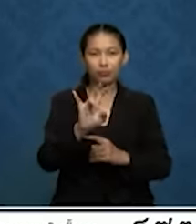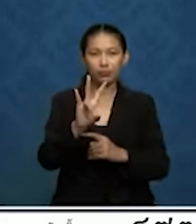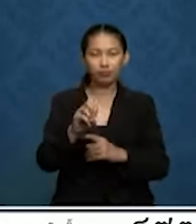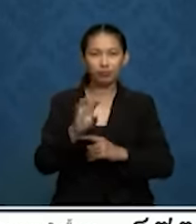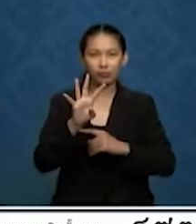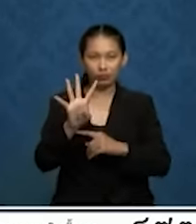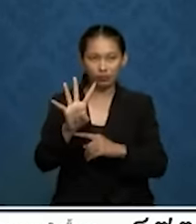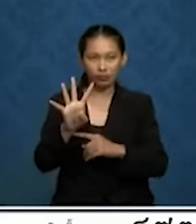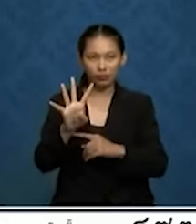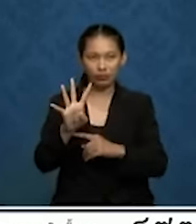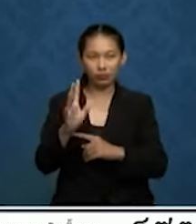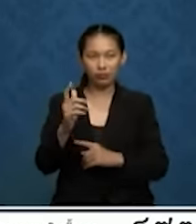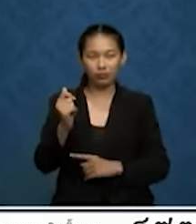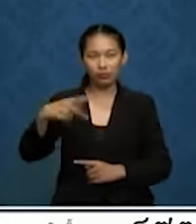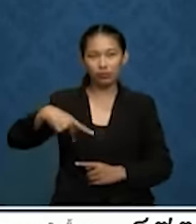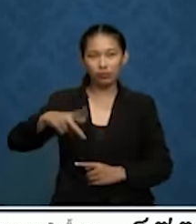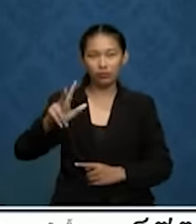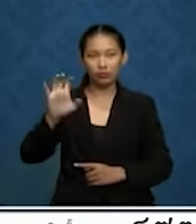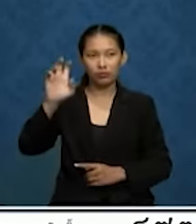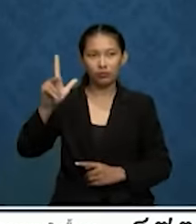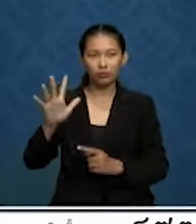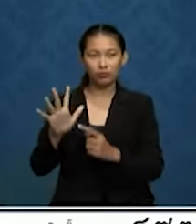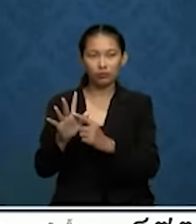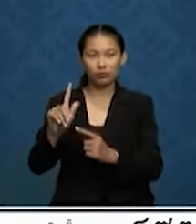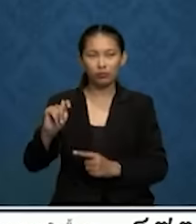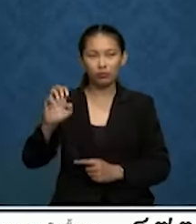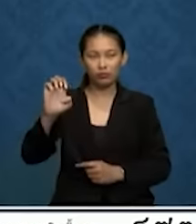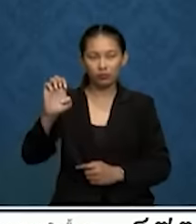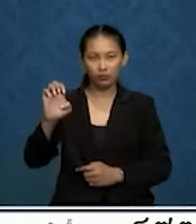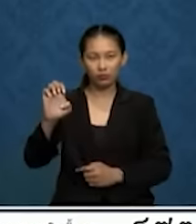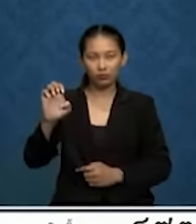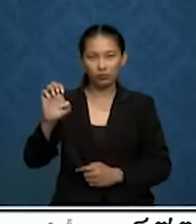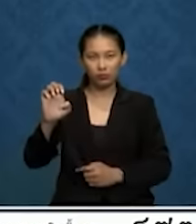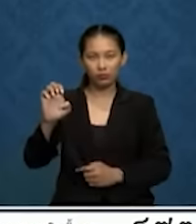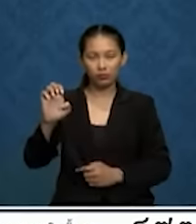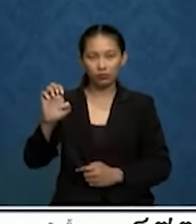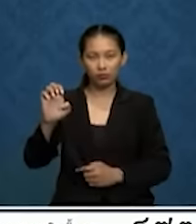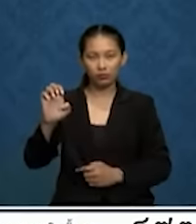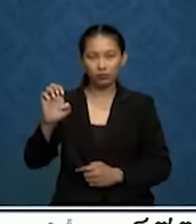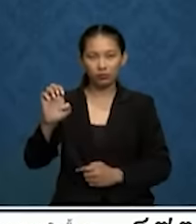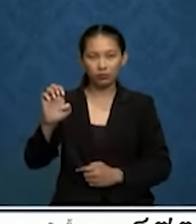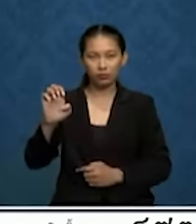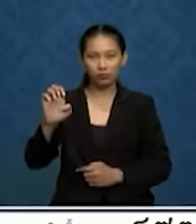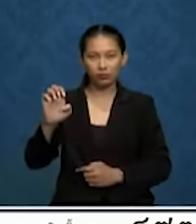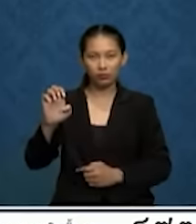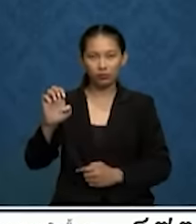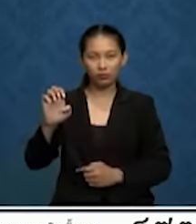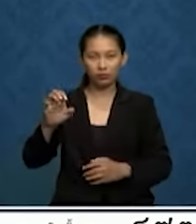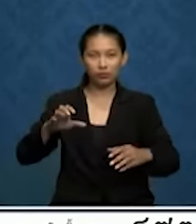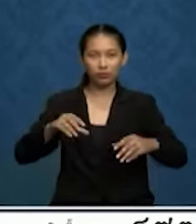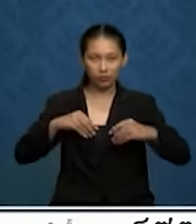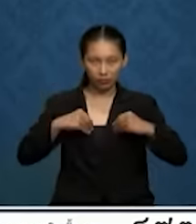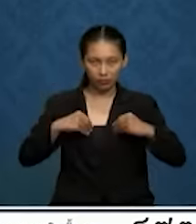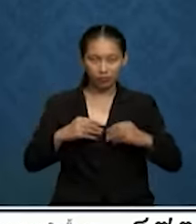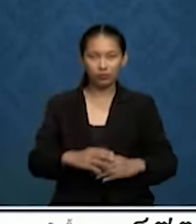474นายอภิชาติตีระสวัสดิชัย อภิชาติตีระสวัสดิชัยเห็นช